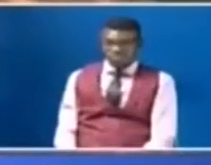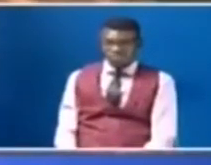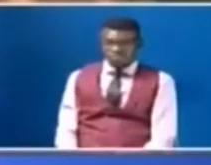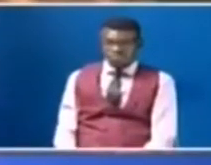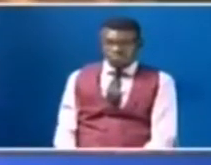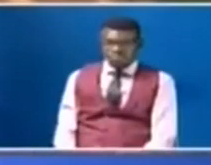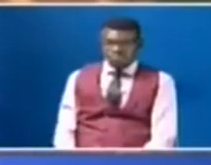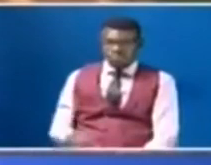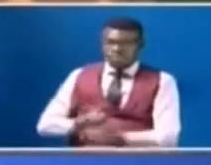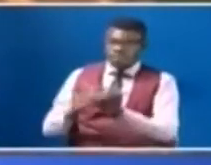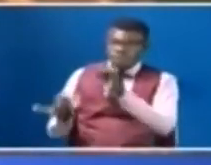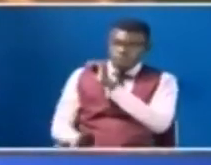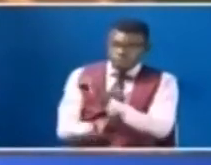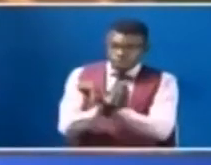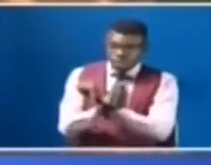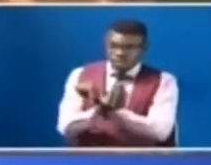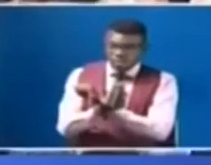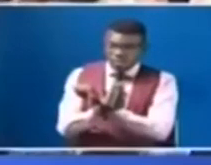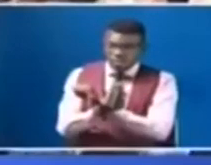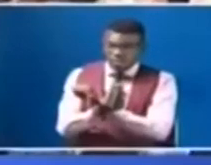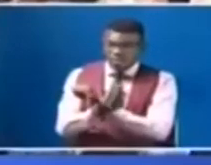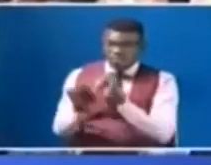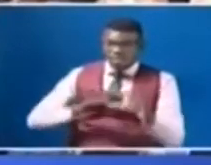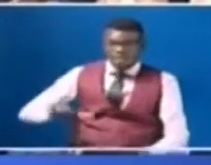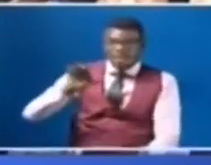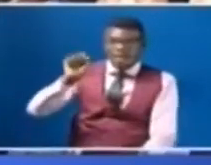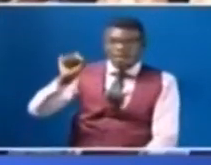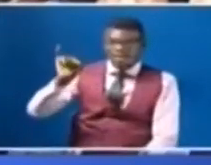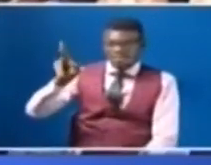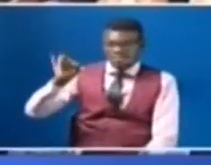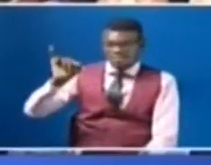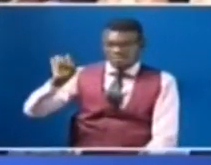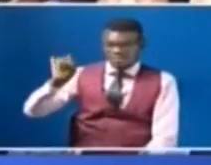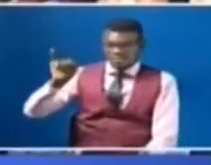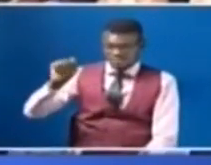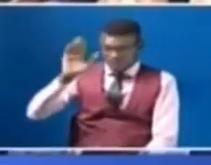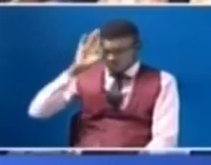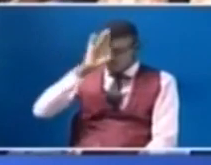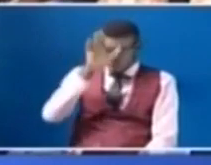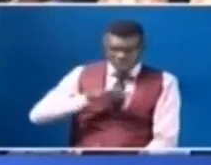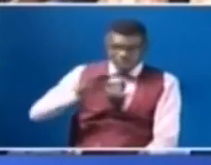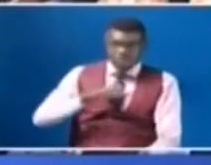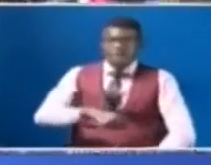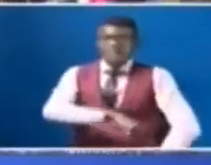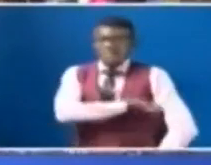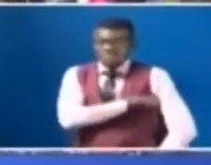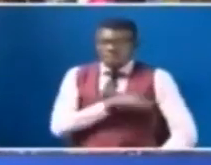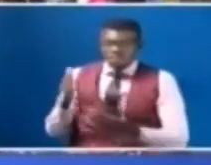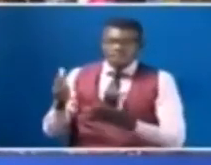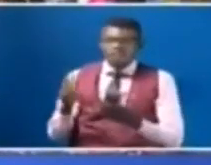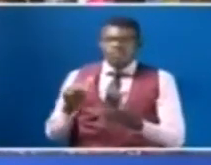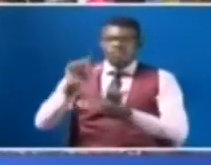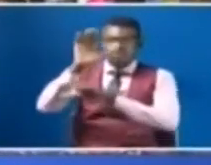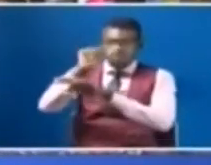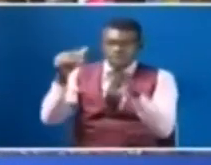Ni majira ya asubuhi kijijini Manani kata ya Mukwa eneo bunge la Sirisia kaunti ya Bungoma. Chifu wa eneo hili Vitalis Juma ameandaa kikao